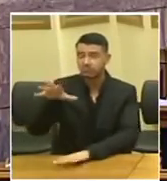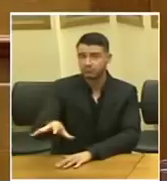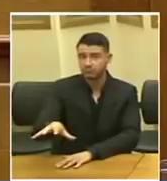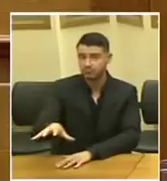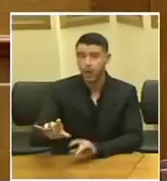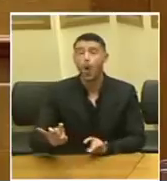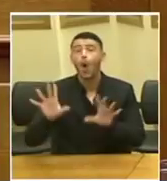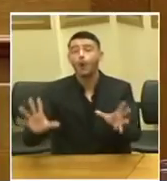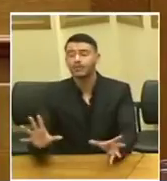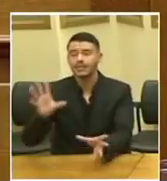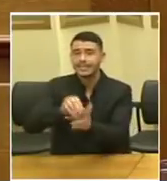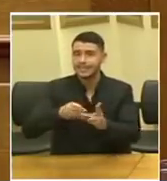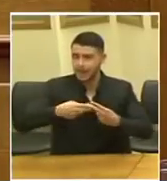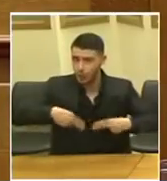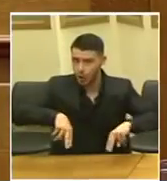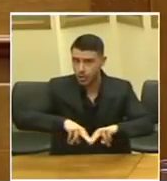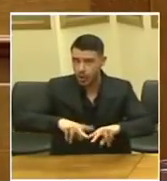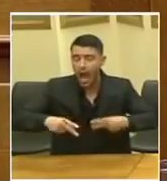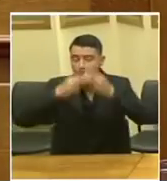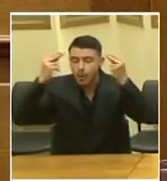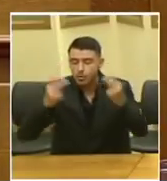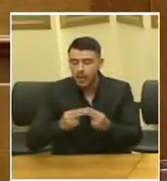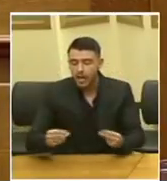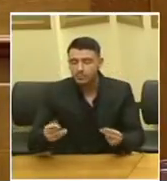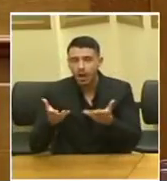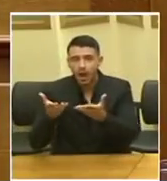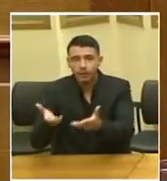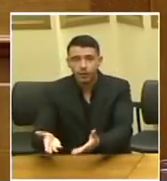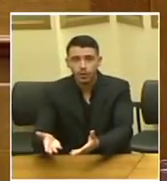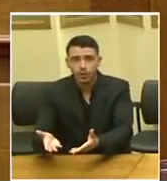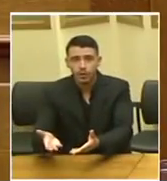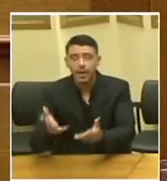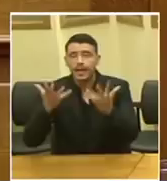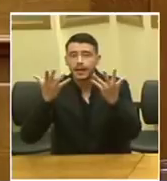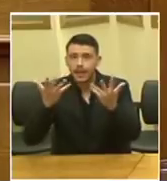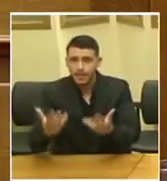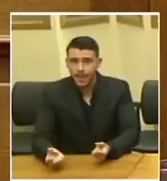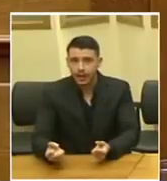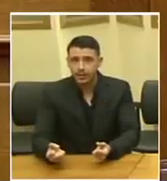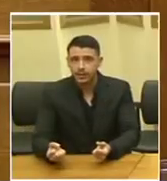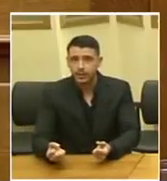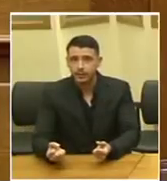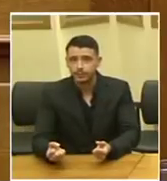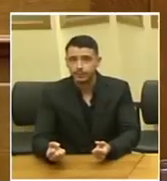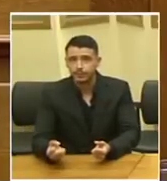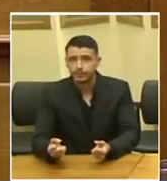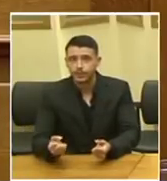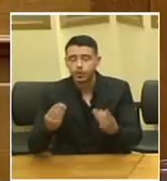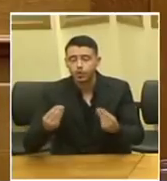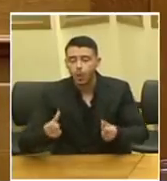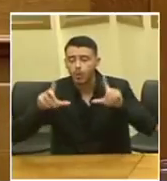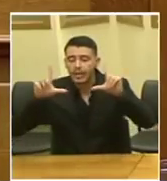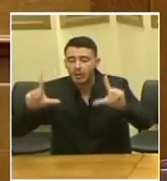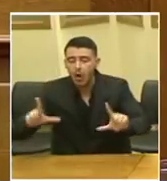συμμετοχή της, αποτελεί έσχατο δείγμα διπλωματικής αμάδειας και ανικανότητας. Δικό σας υπουργός έχει πει